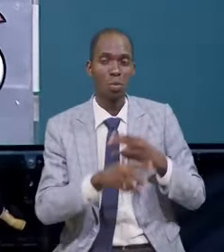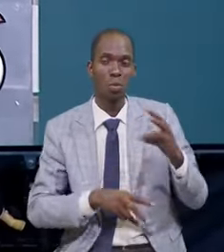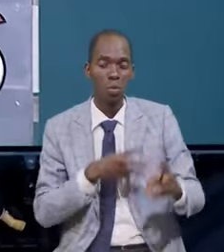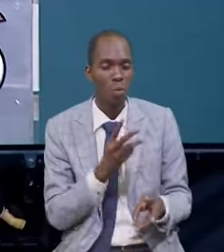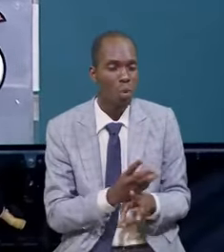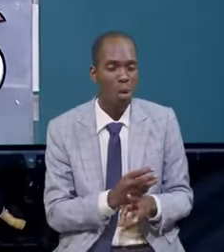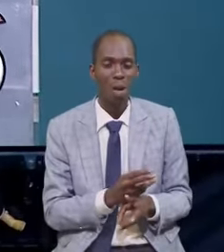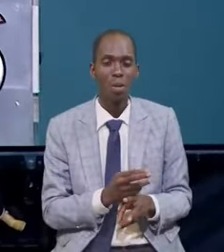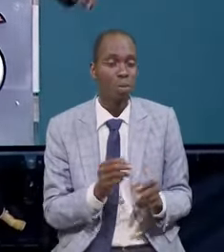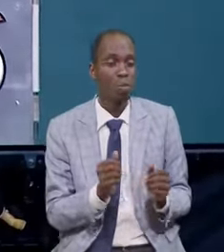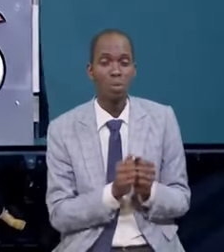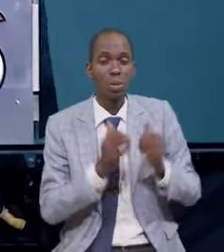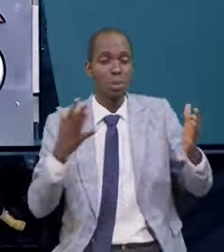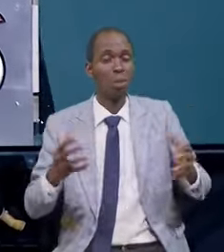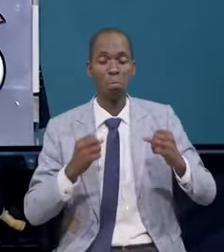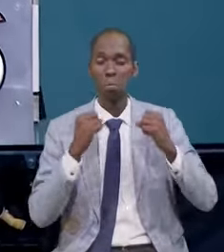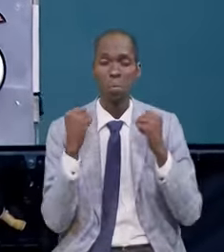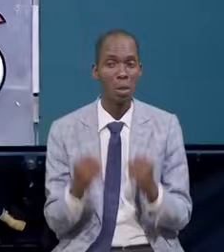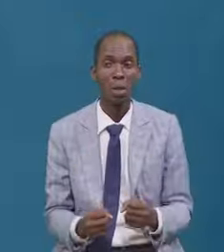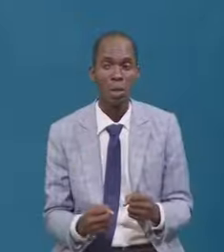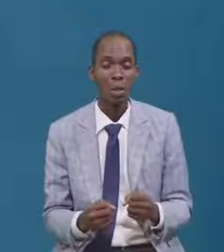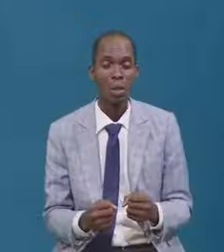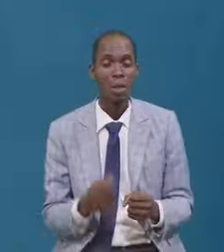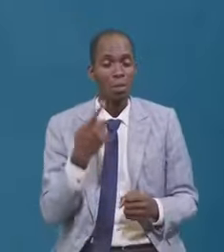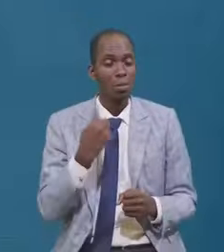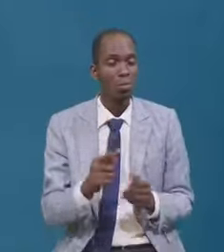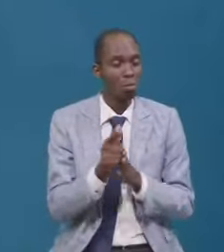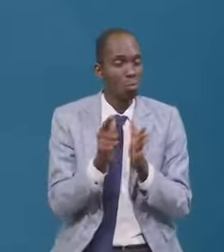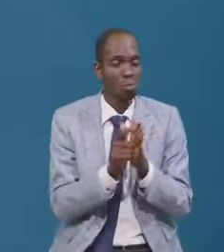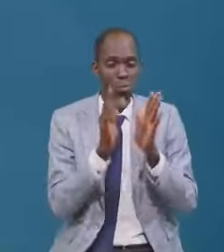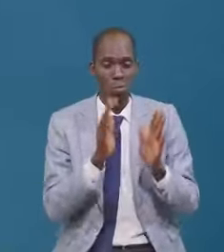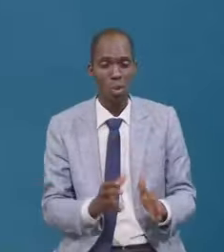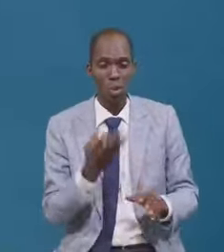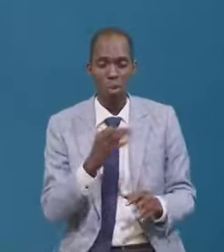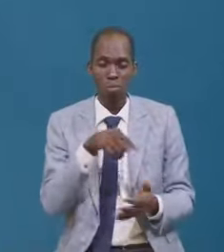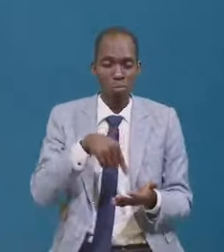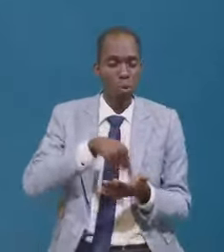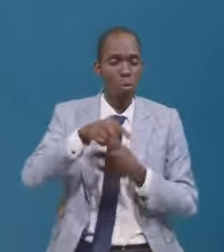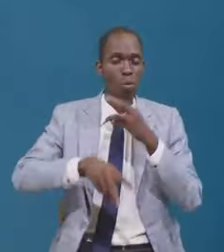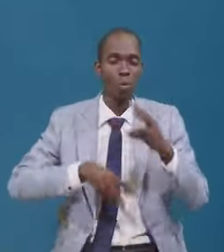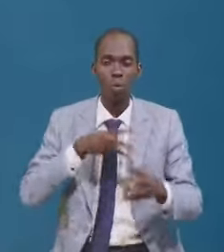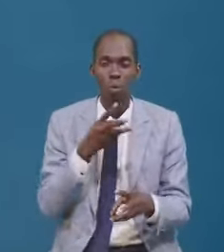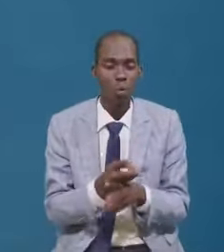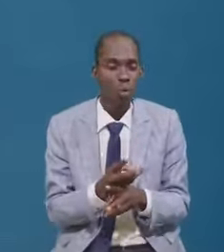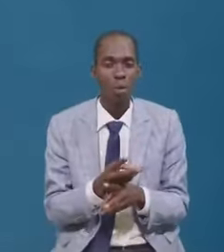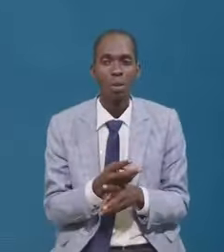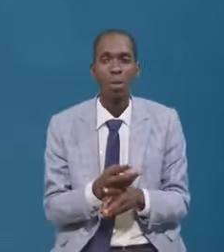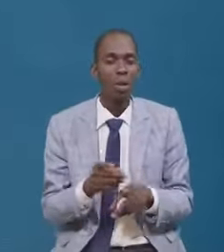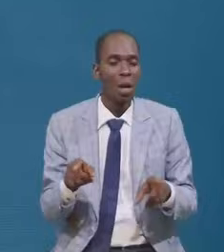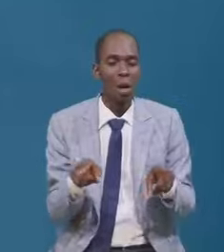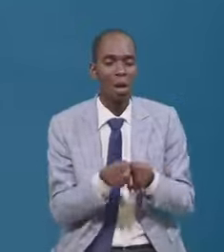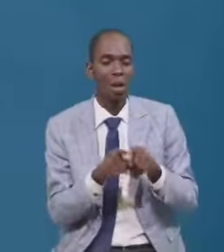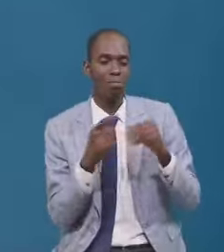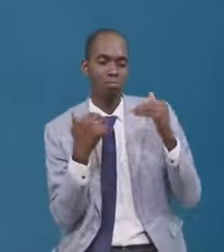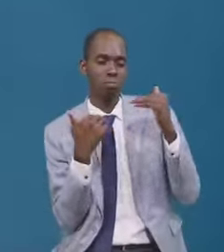powerless as they are, varenta shaktihinanga unnappadi, the advocates of the world, lokapu nyayavadulu, as limited as